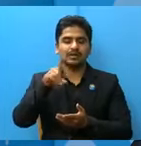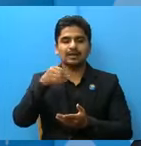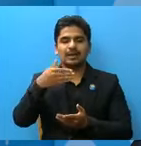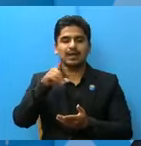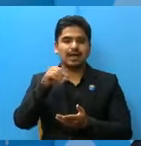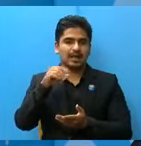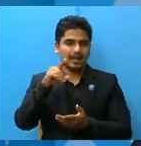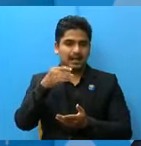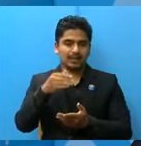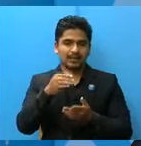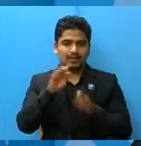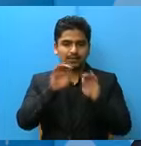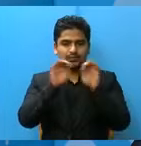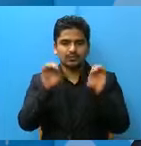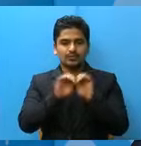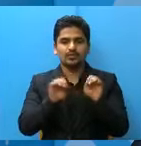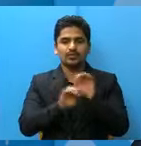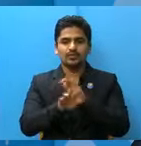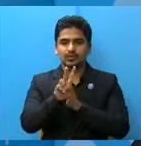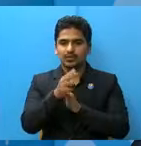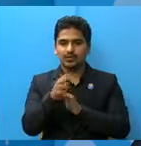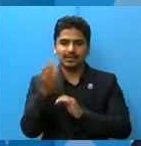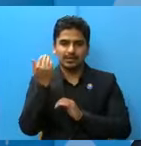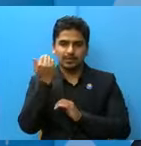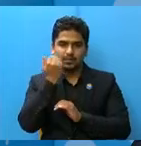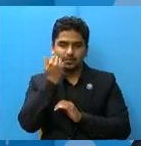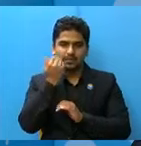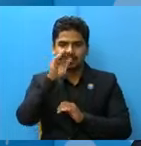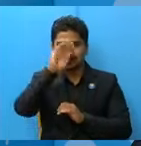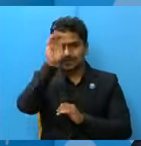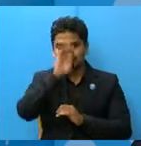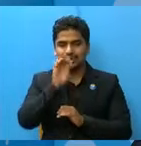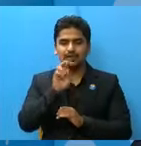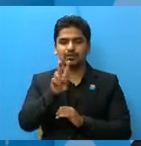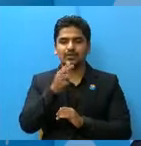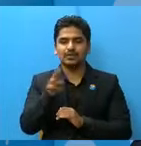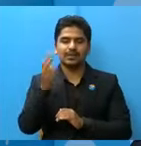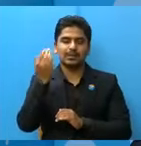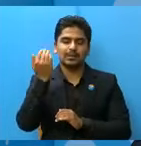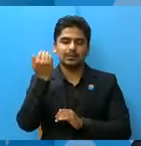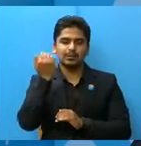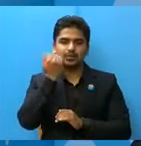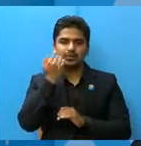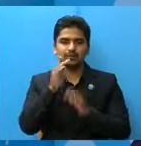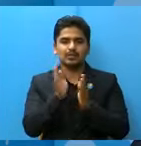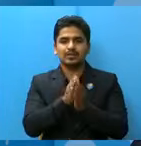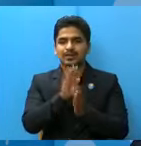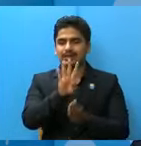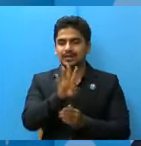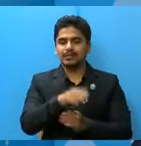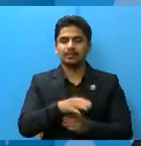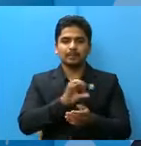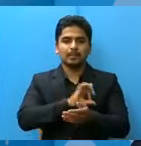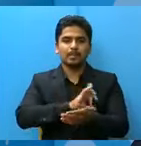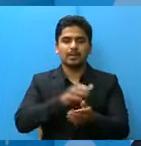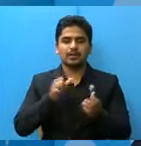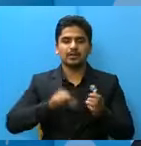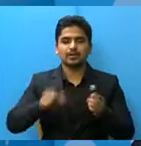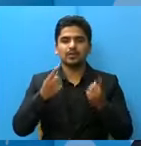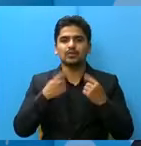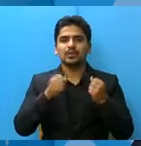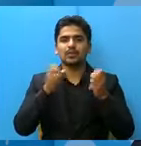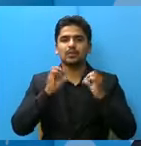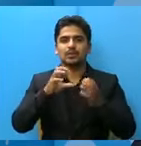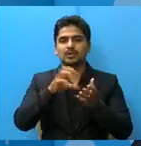सुन्सरी को दुई जना पूरुष रशिरा को दुई जना पूरुष गरी चार जना प्रादेशिक जनस्वास्त